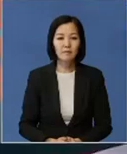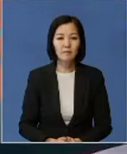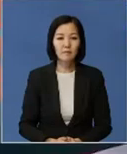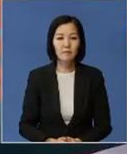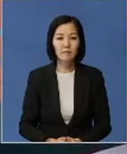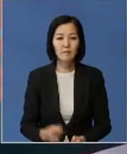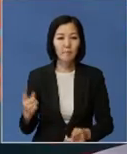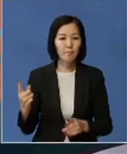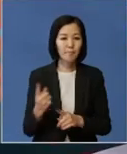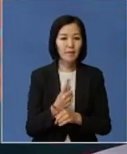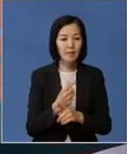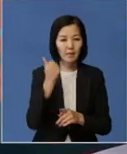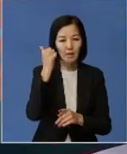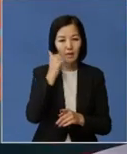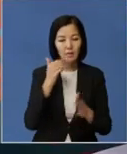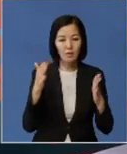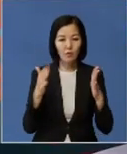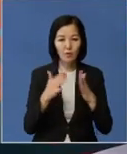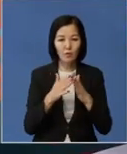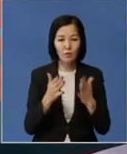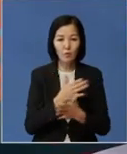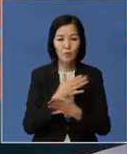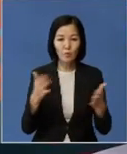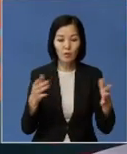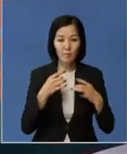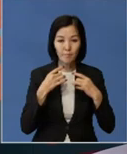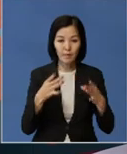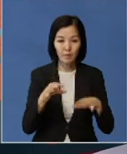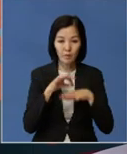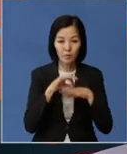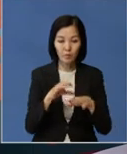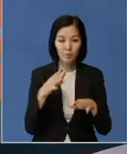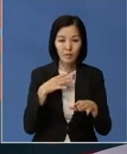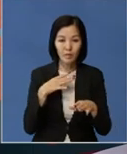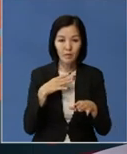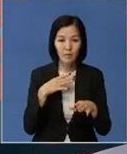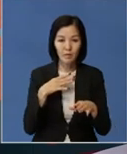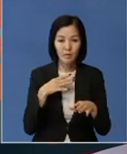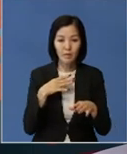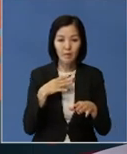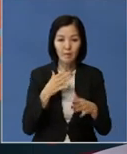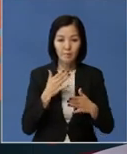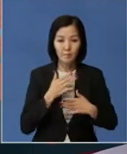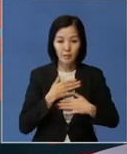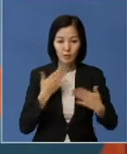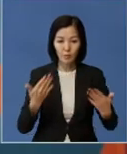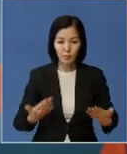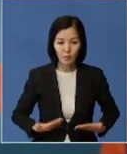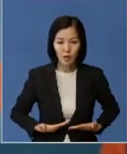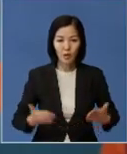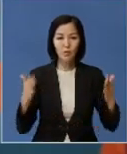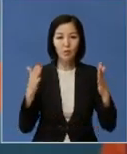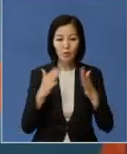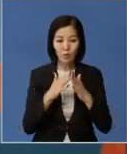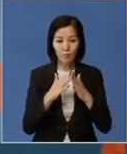Жылына бір болатын қарттар үйінің бүгін үлкен праздник болып жатыр. Өшір біздің отыр мекеніміз, өшір біздің